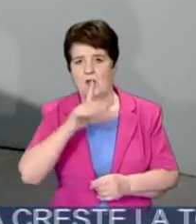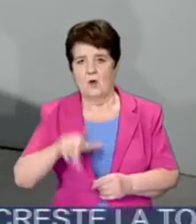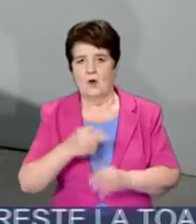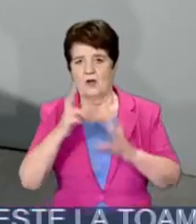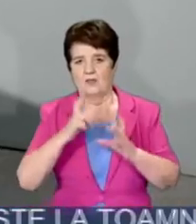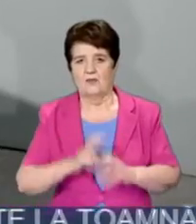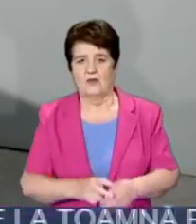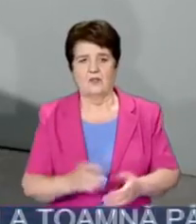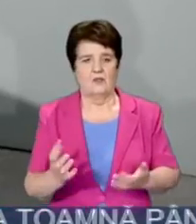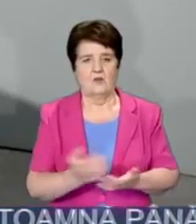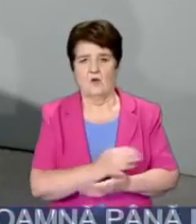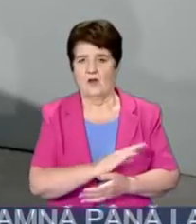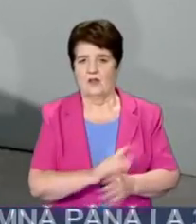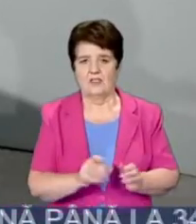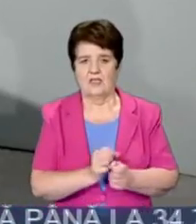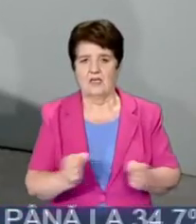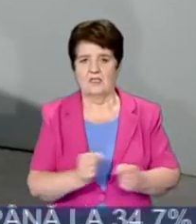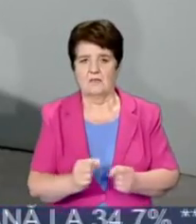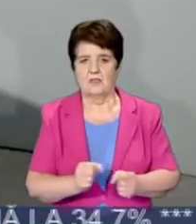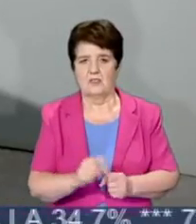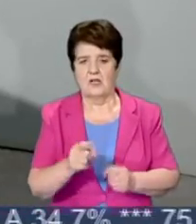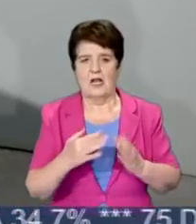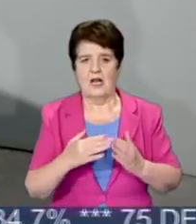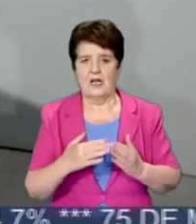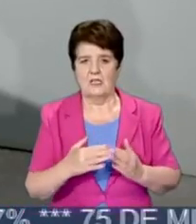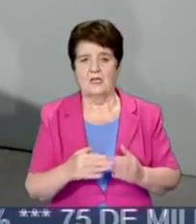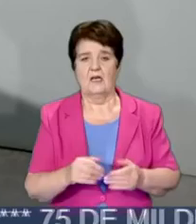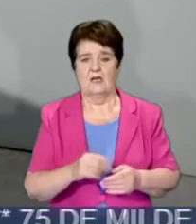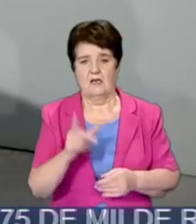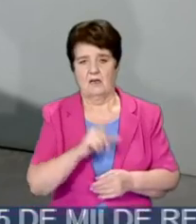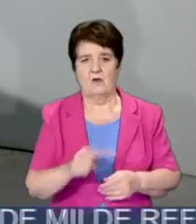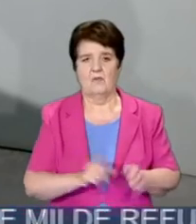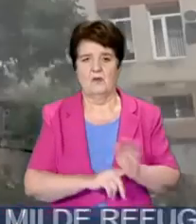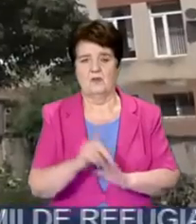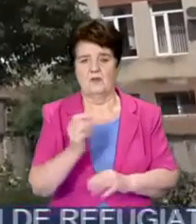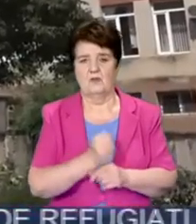legii nu au găsit obiecte explozibile în clădire, iar angajații și-au continuat activitatea.